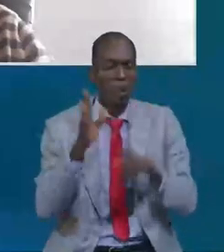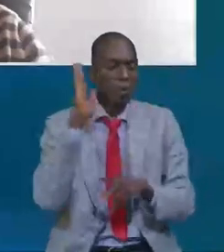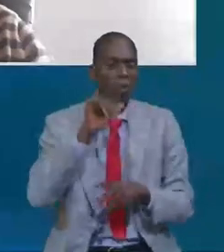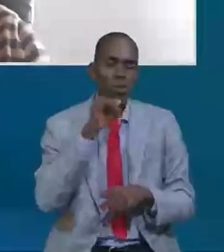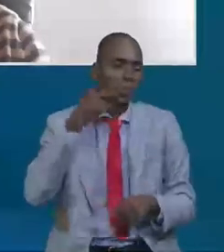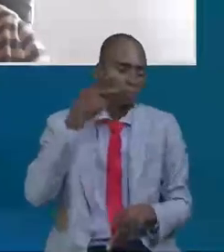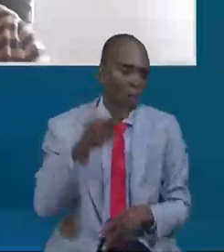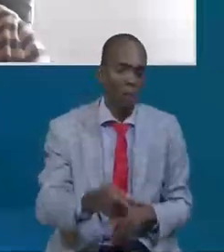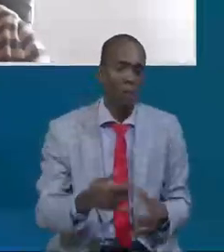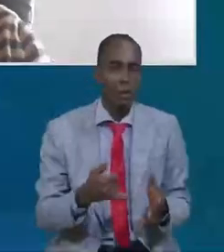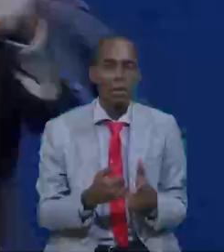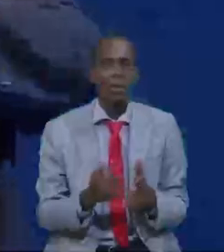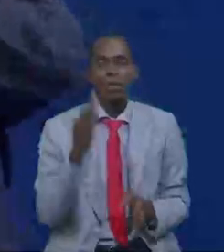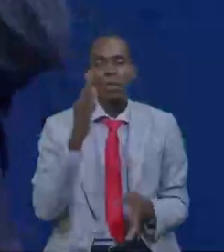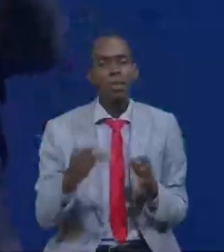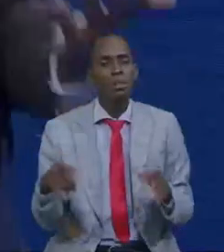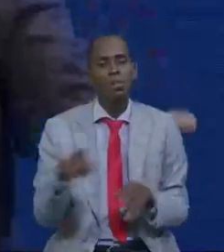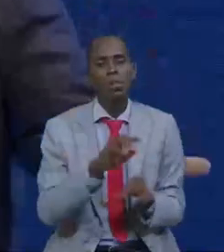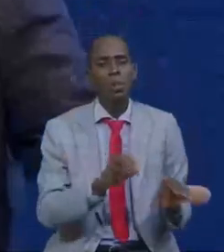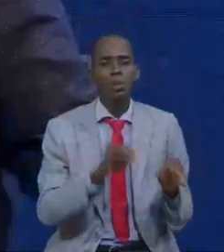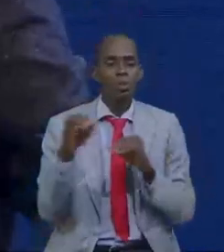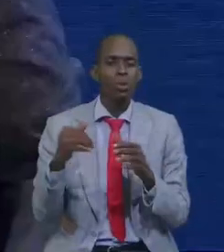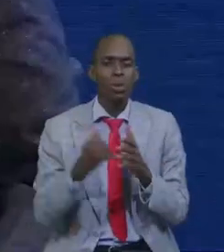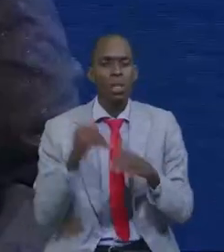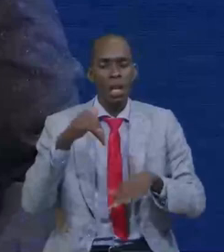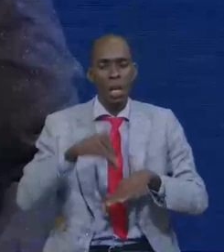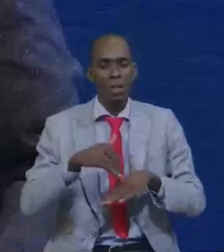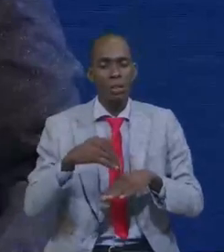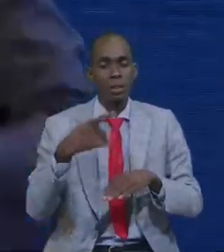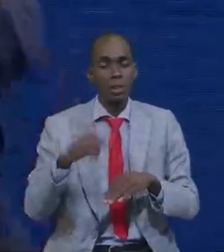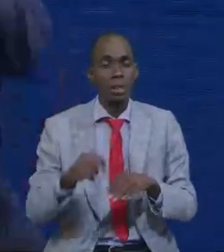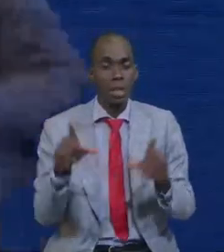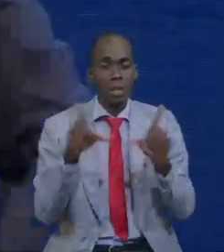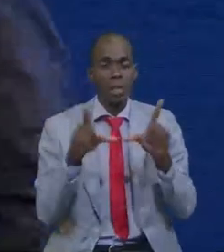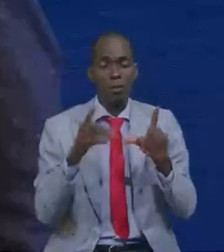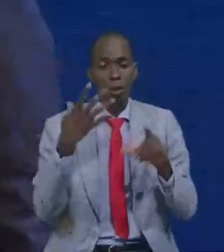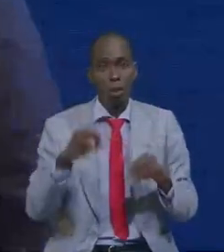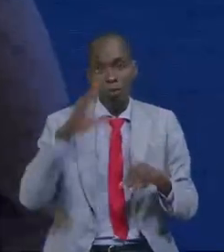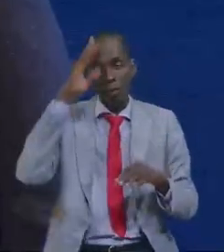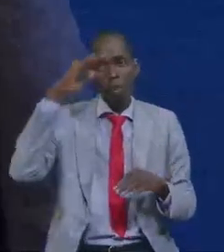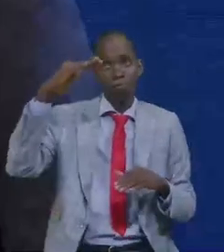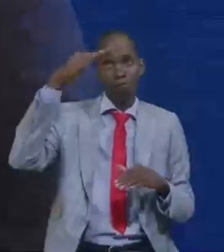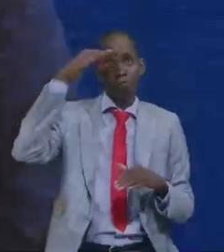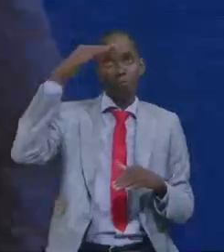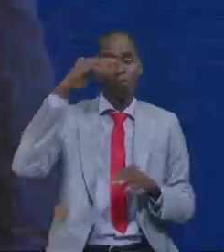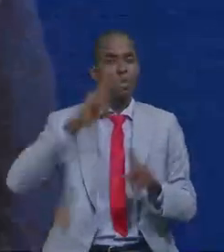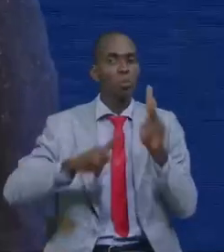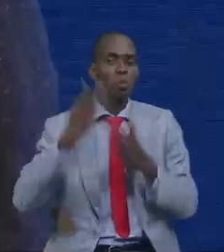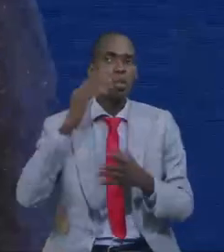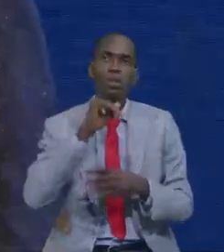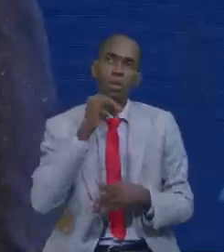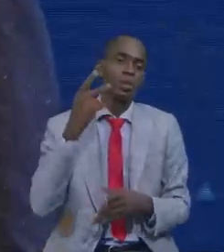au niveau de la taille de l'homme, les gens ne verront pas. Voilà pourquoi ils